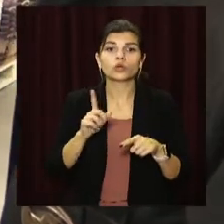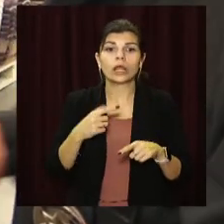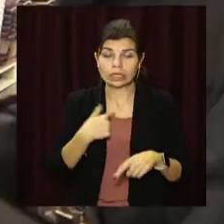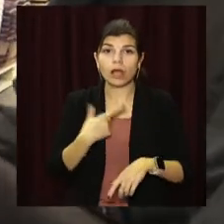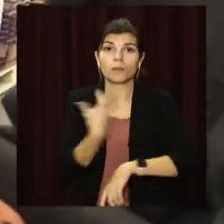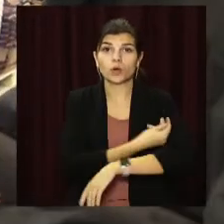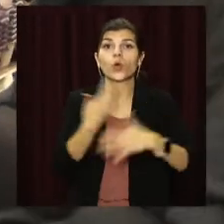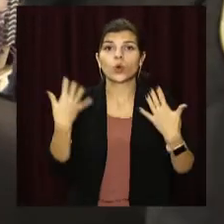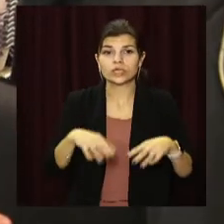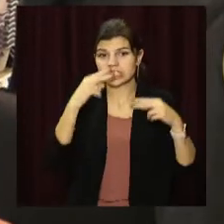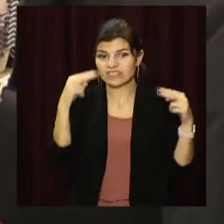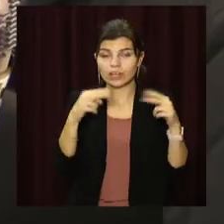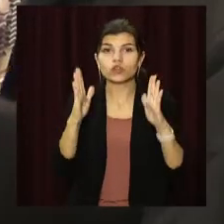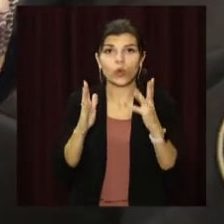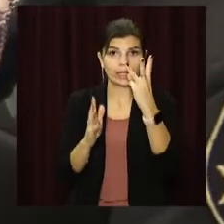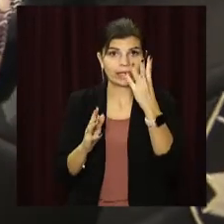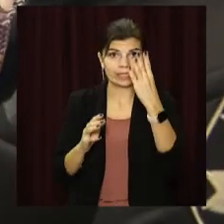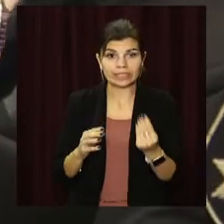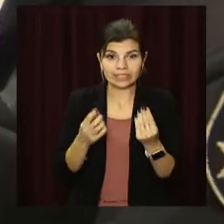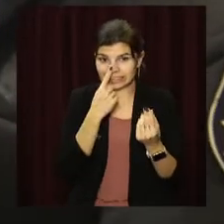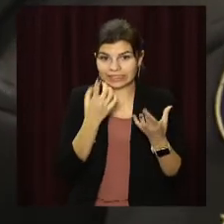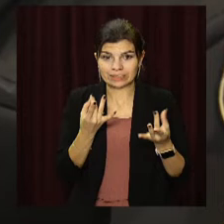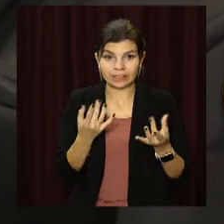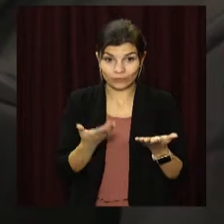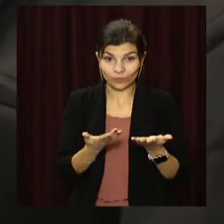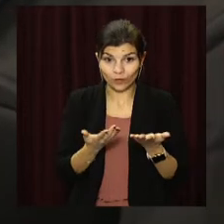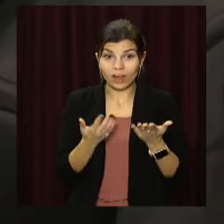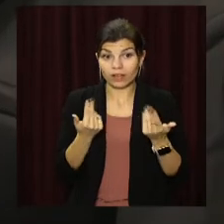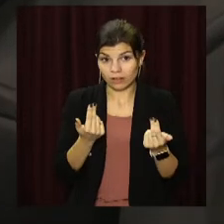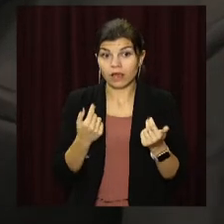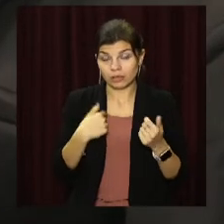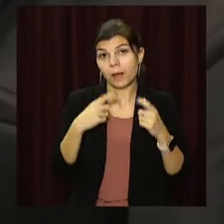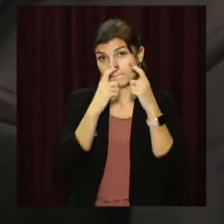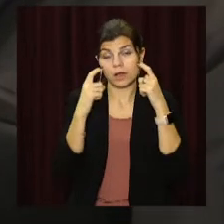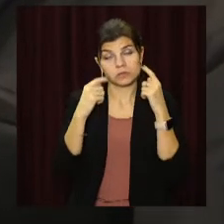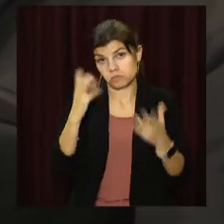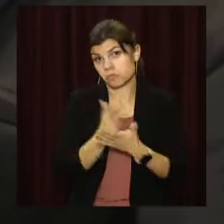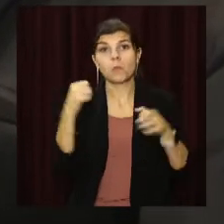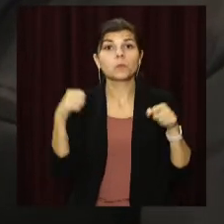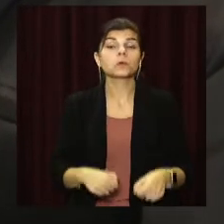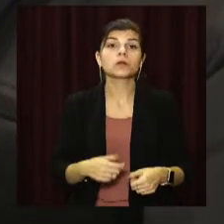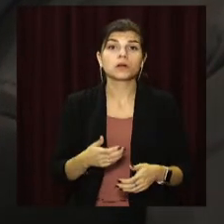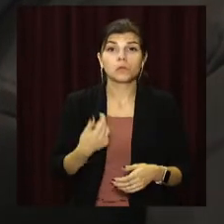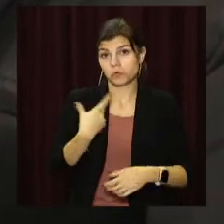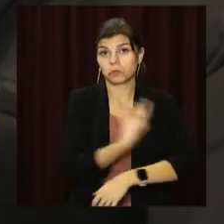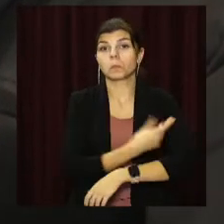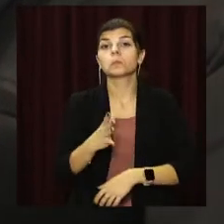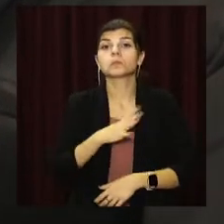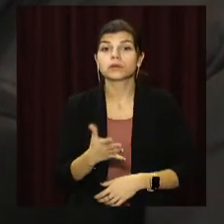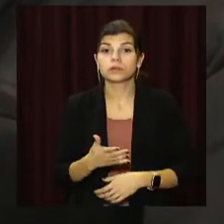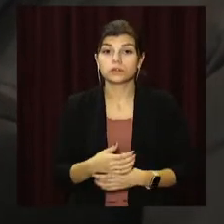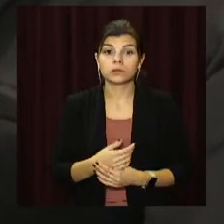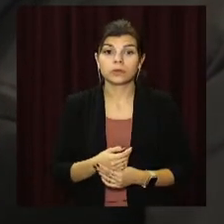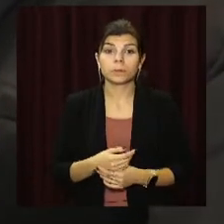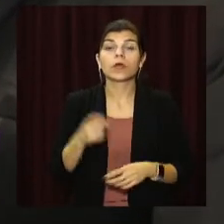привитий, сертифікату 3 дні. Я ходжу, так, звичайно, я ходжу без захисту, індивідуального захисту. Те, що